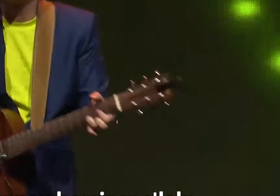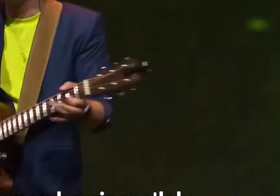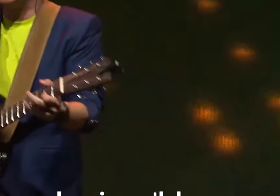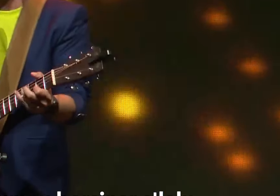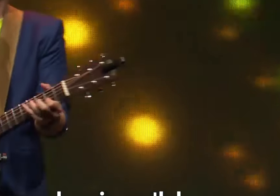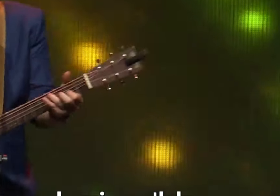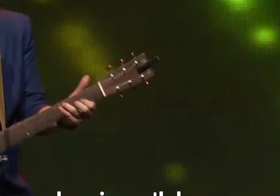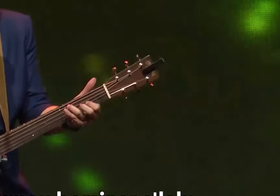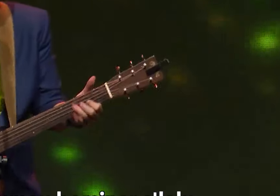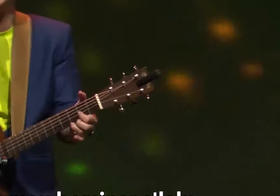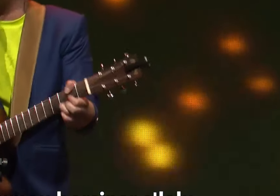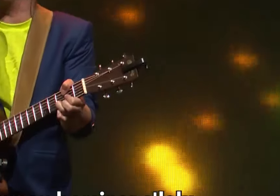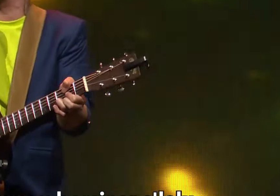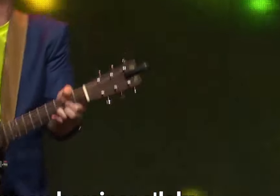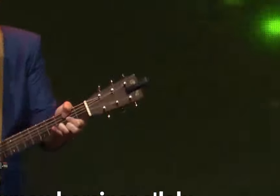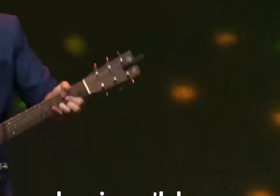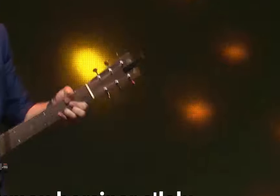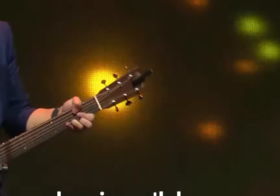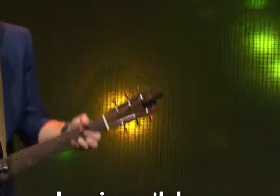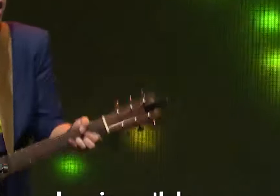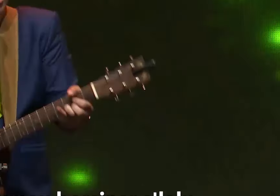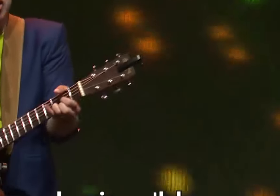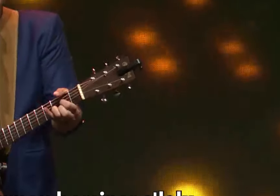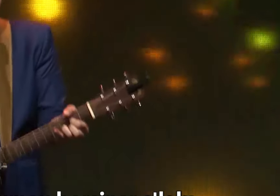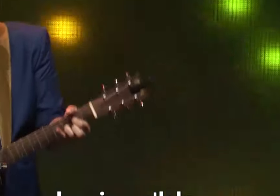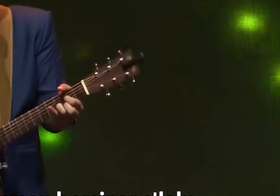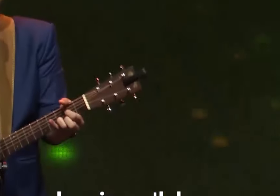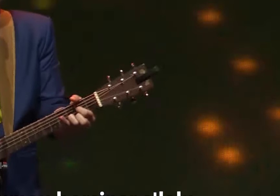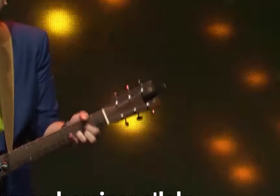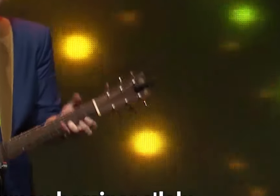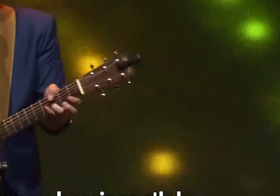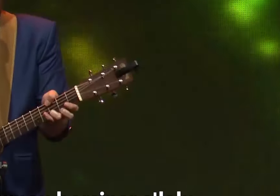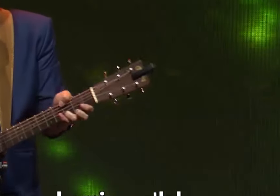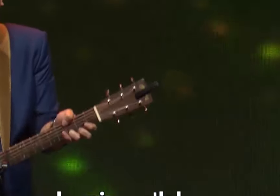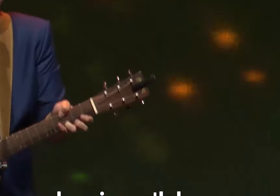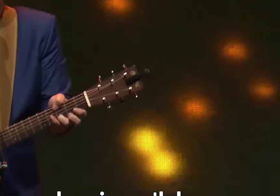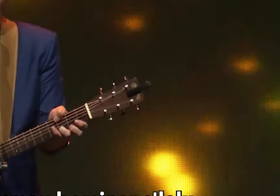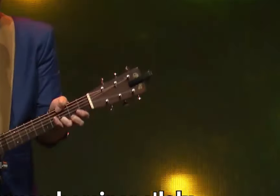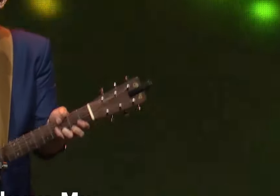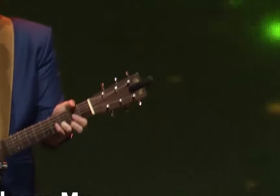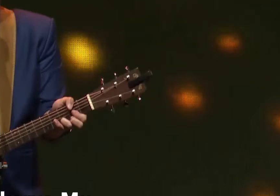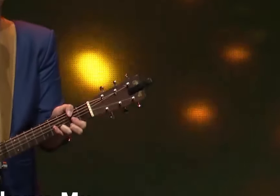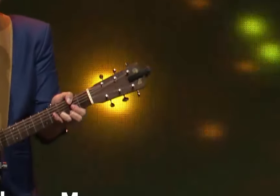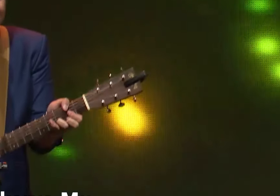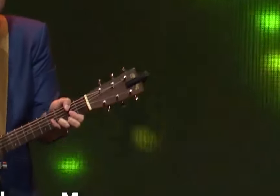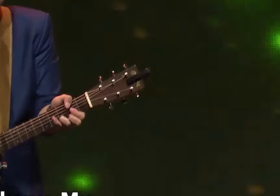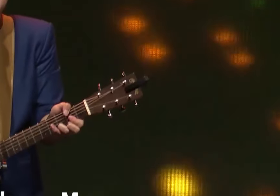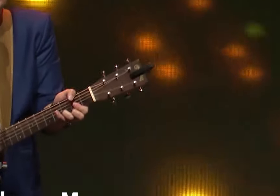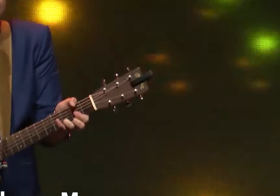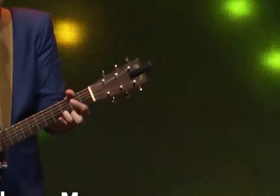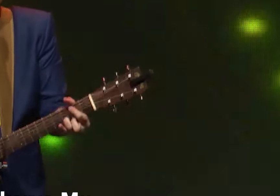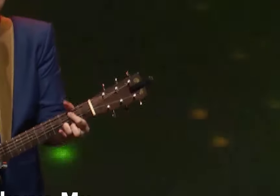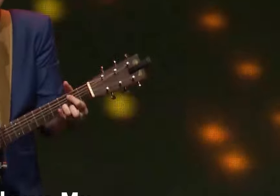sampai selamanya. Ku mau bersinar selalu,